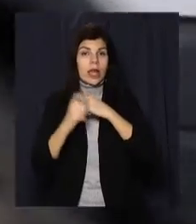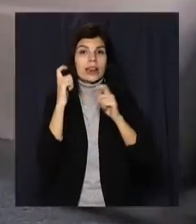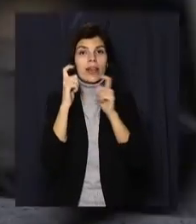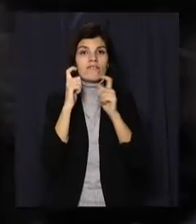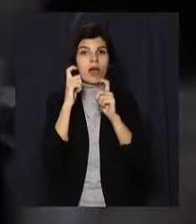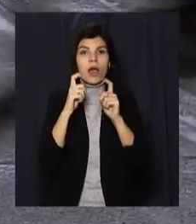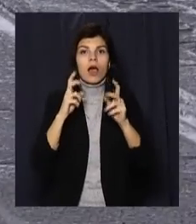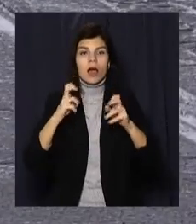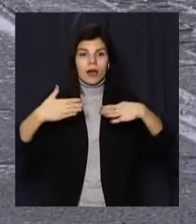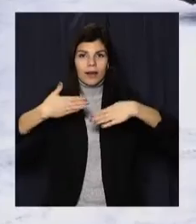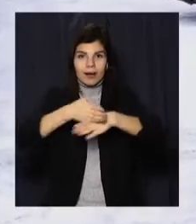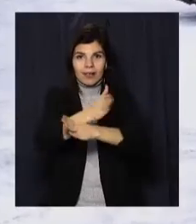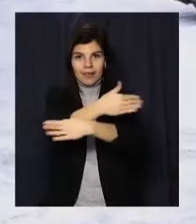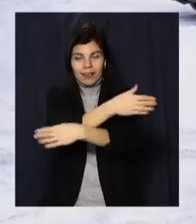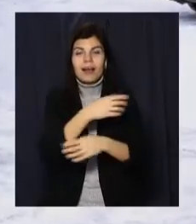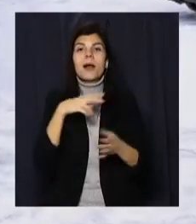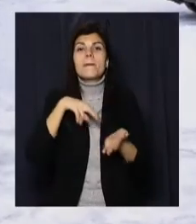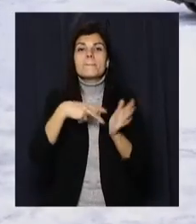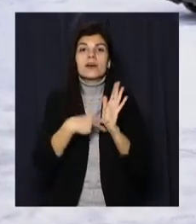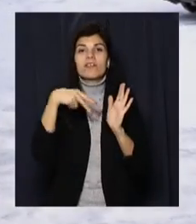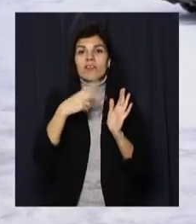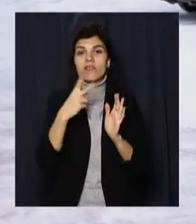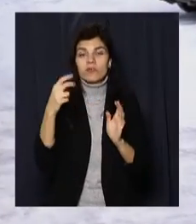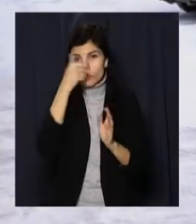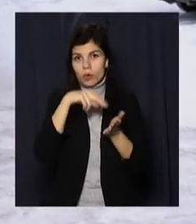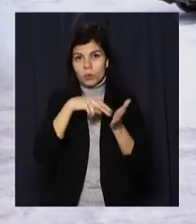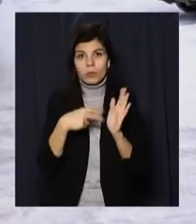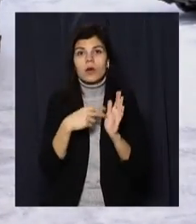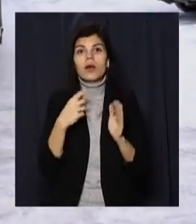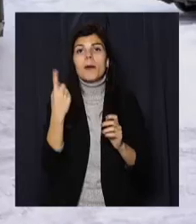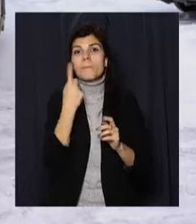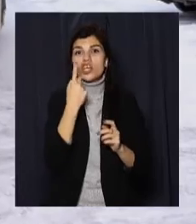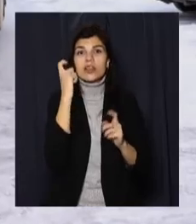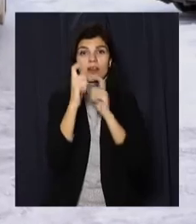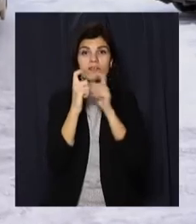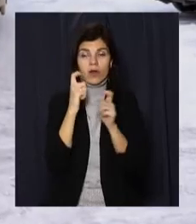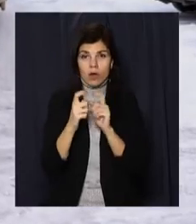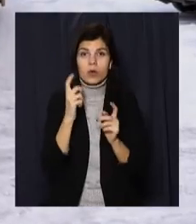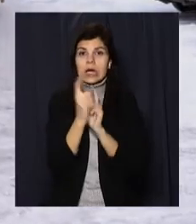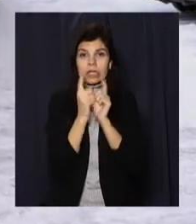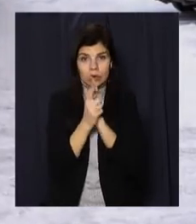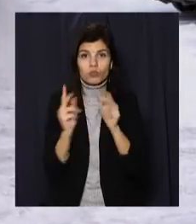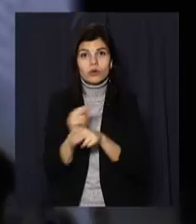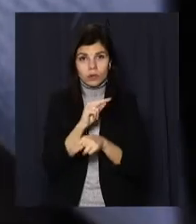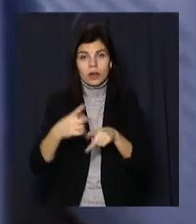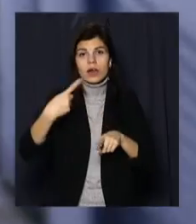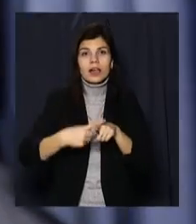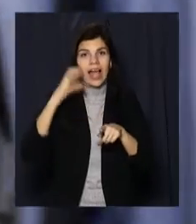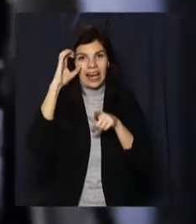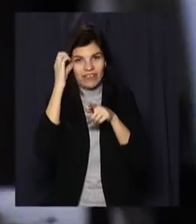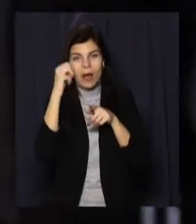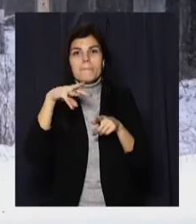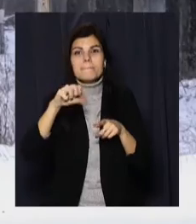трамвайних переїздів. У планах на 2022 ремонт полотна першого трамвая, ділянок на перехресті вулиць Криворізька